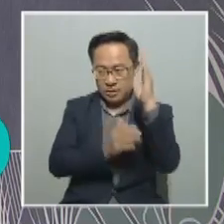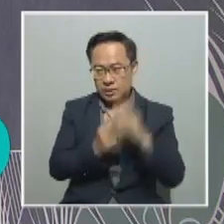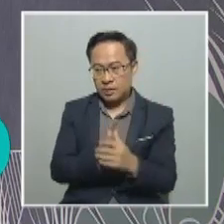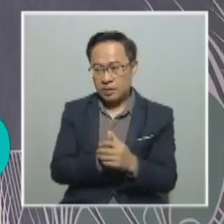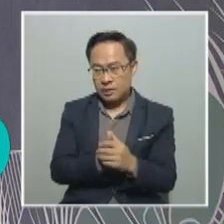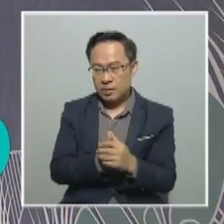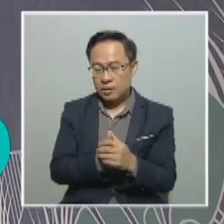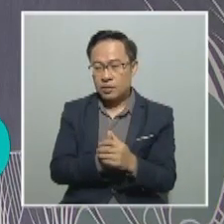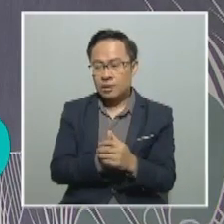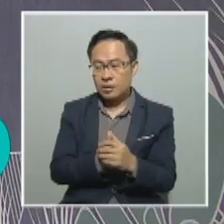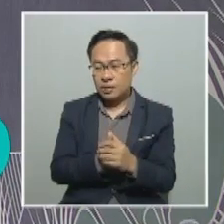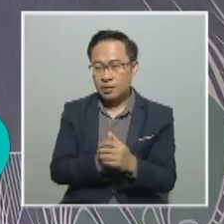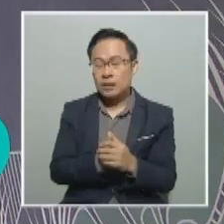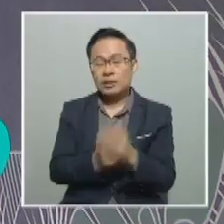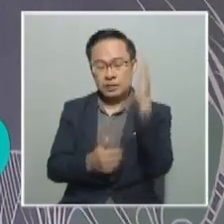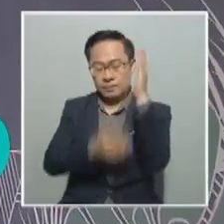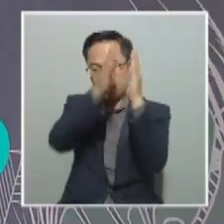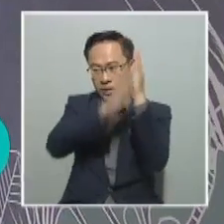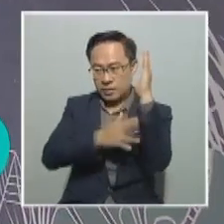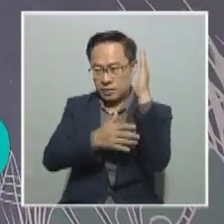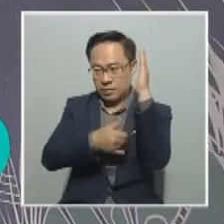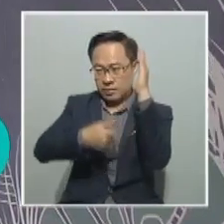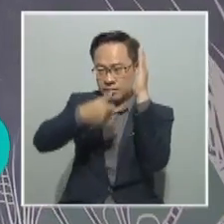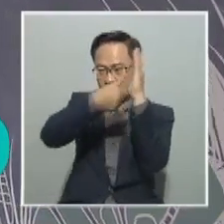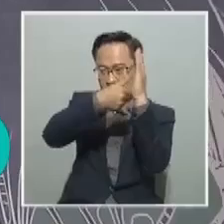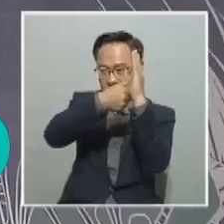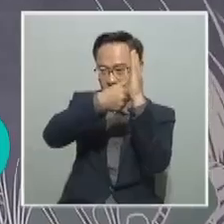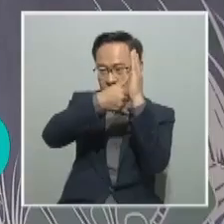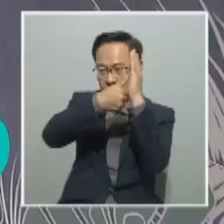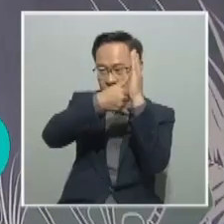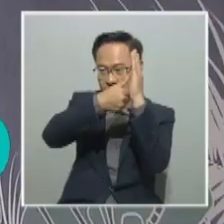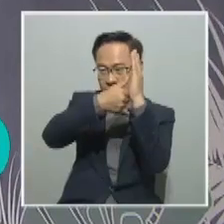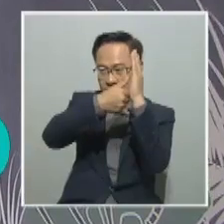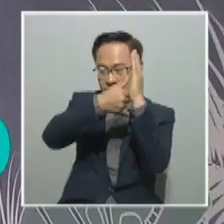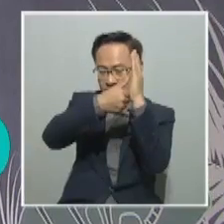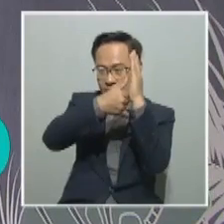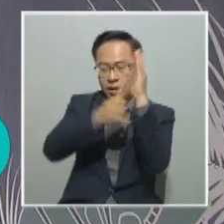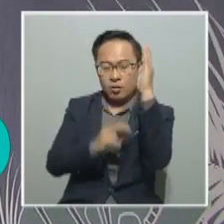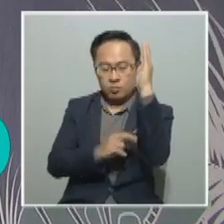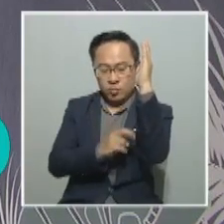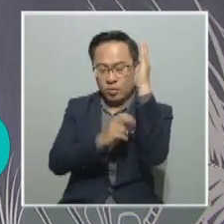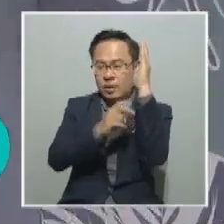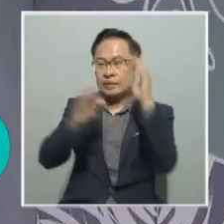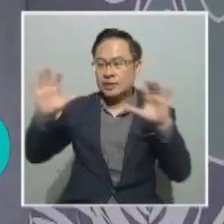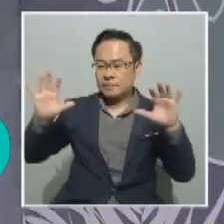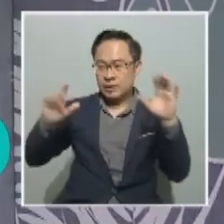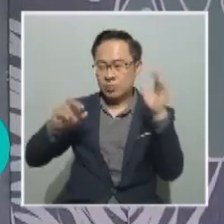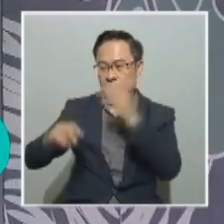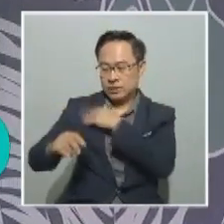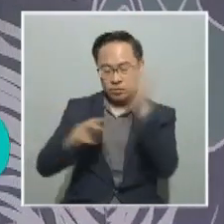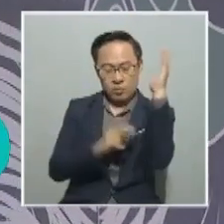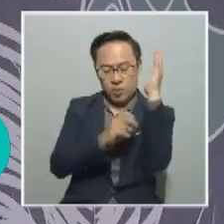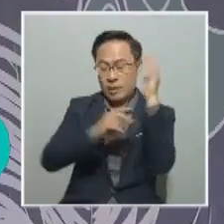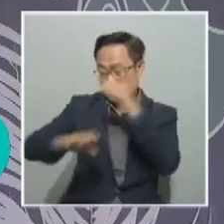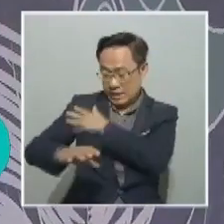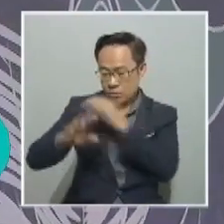จะชอบอธิบายเรื่องของท่าเนี่ยคือหันหน้าเข้ากำแพงแล้วไต่ อย่าพิงเยอะนะคะ หันหน้าเข้ากำแพงแล้วไต่สังเกตว่า ปูไต่ด้วยโอ้โห ใช่ทำปู